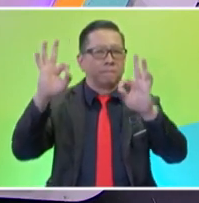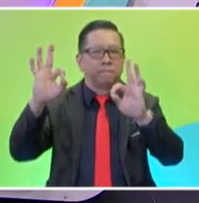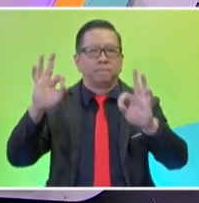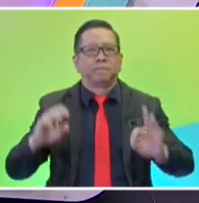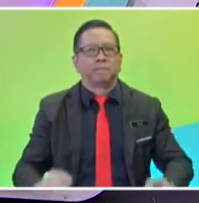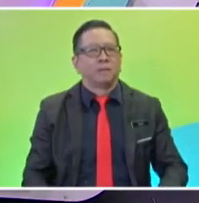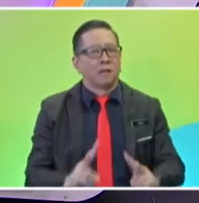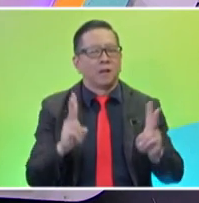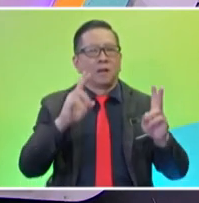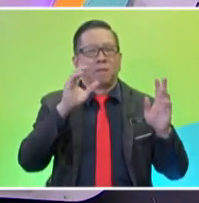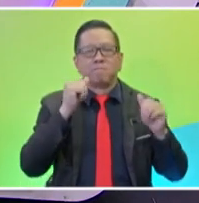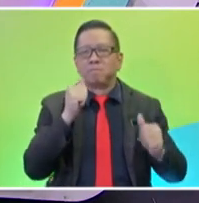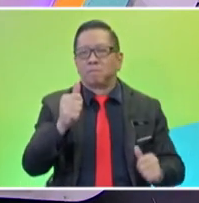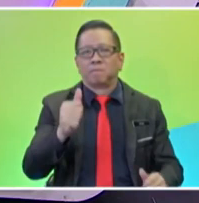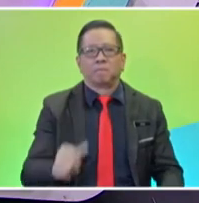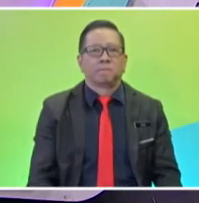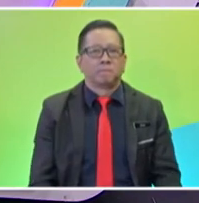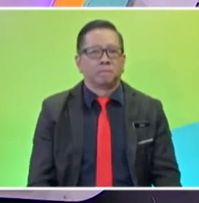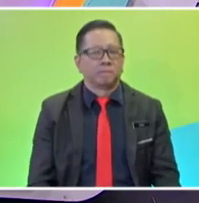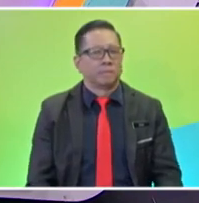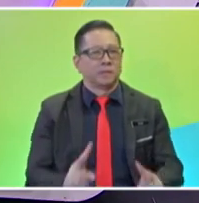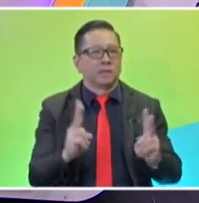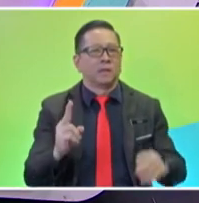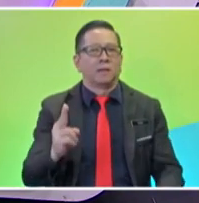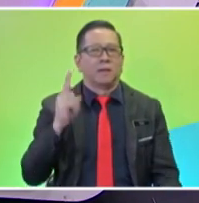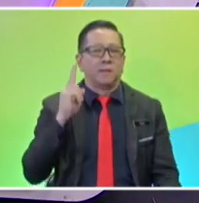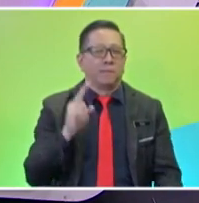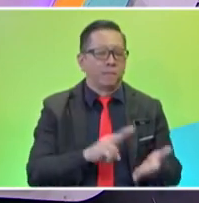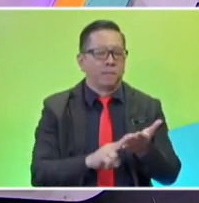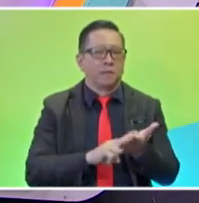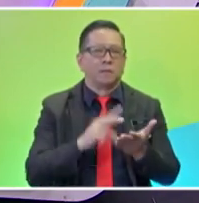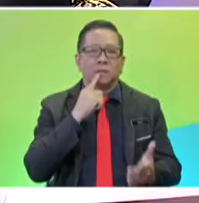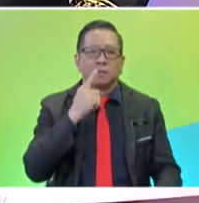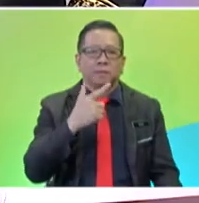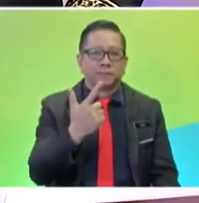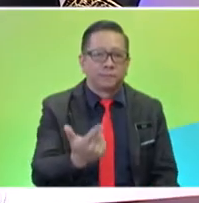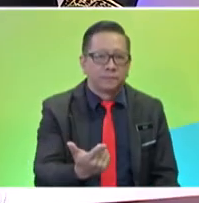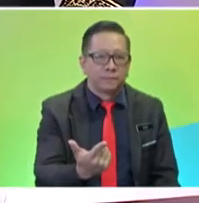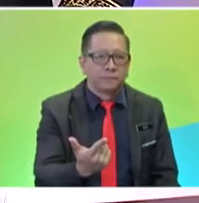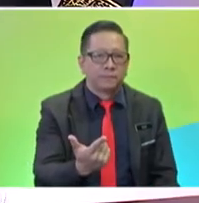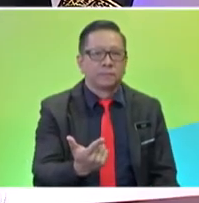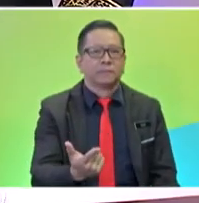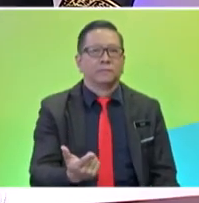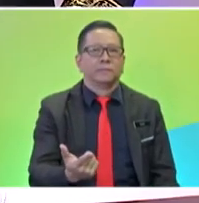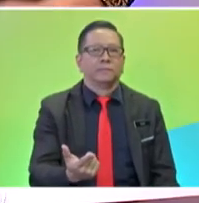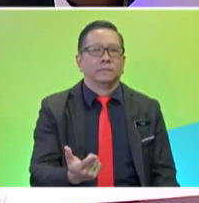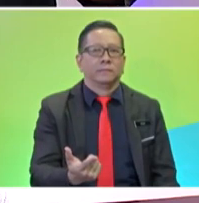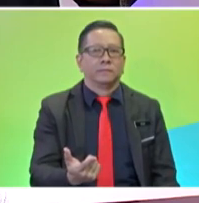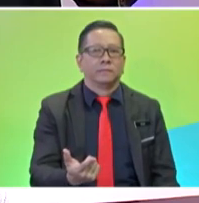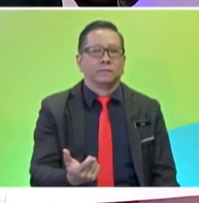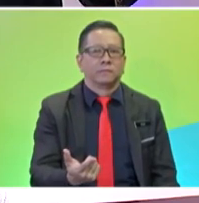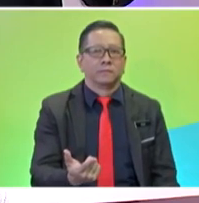sangat bagus ya sangat hebat bacaan yang lancar bacaan yang apa